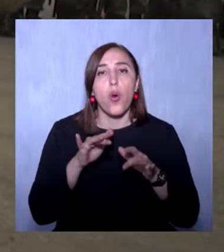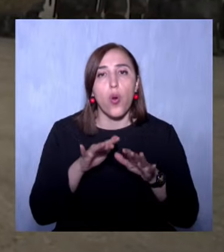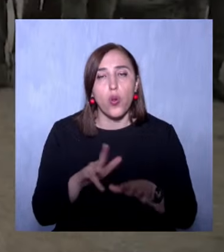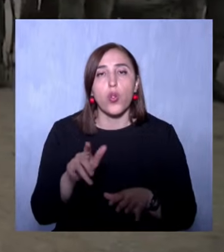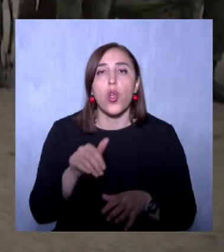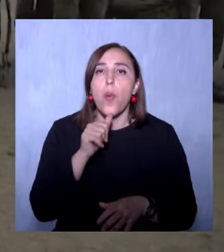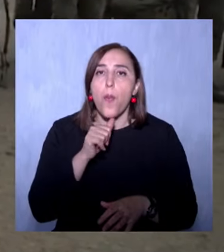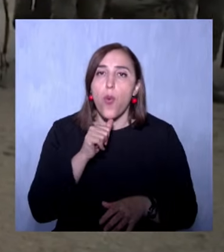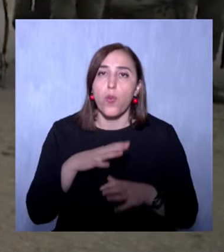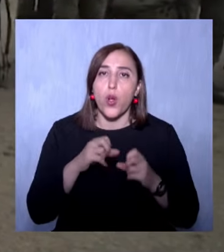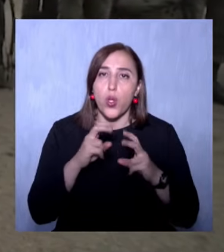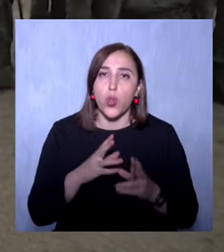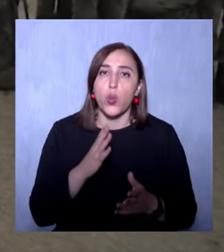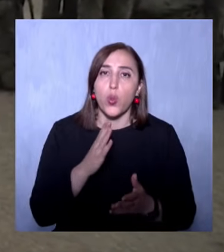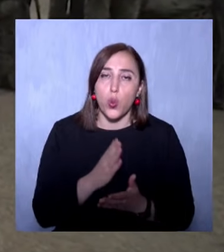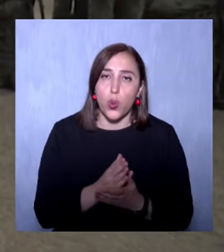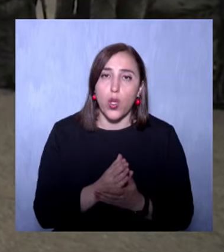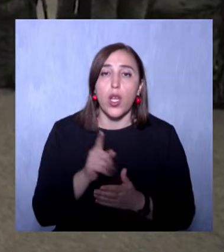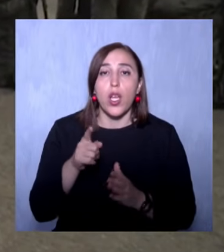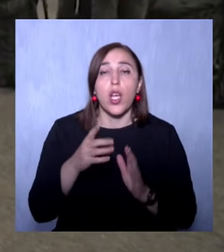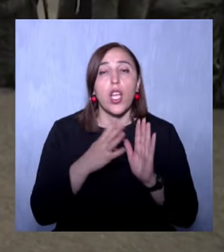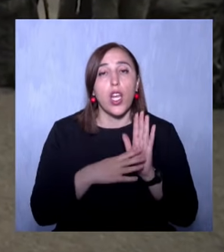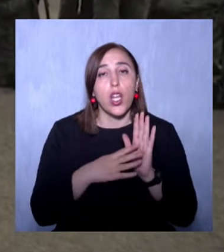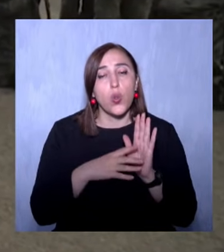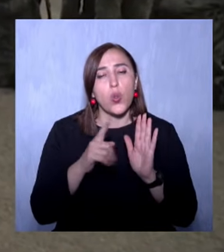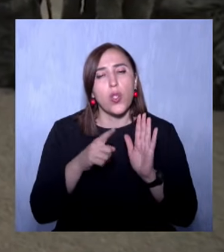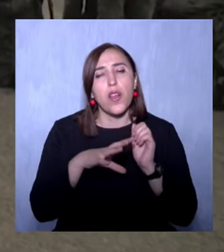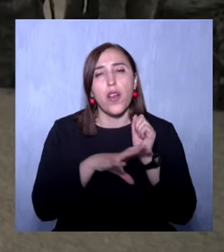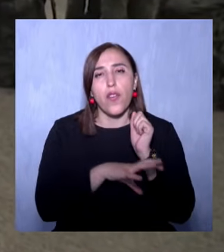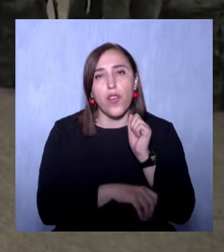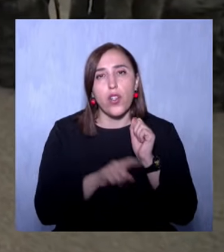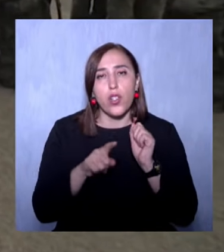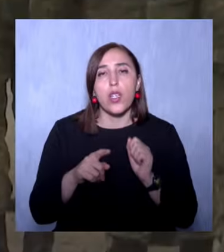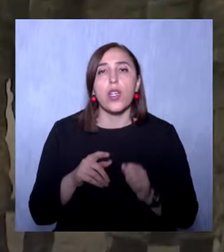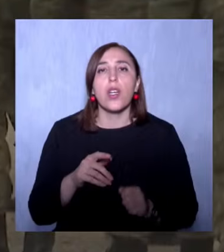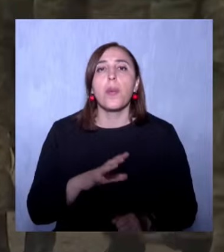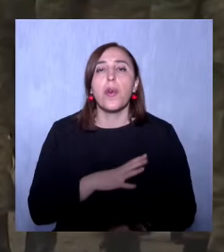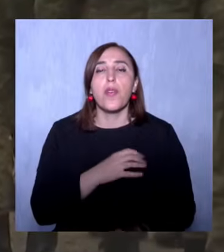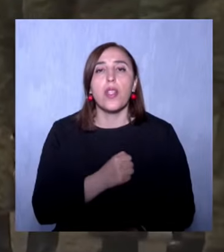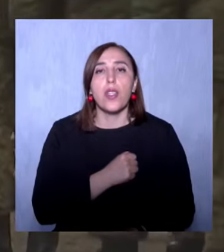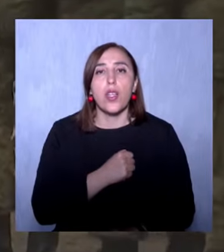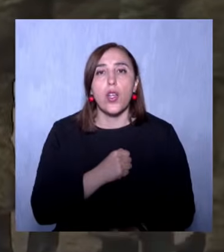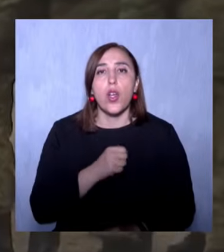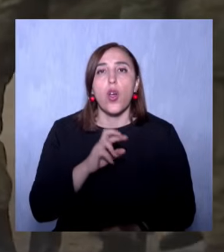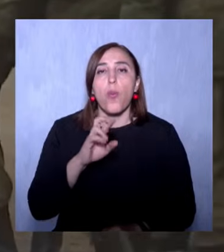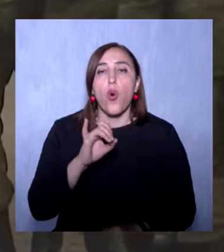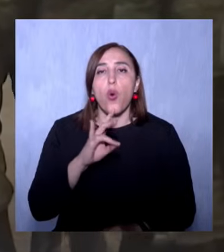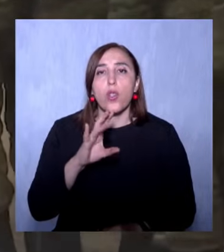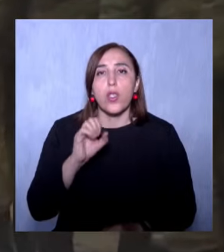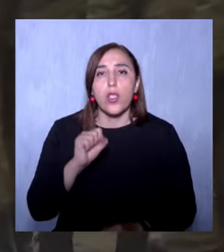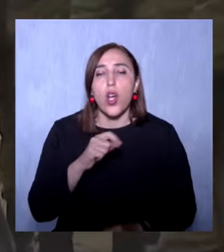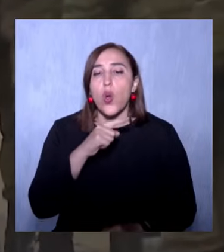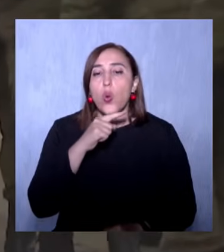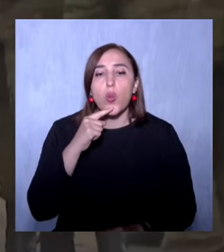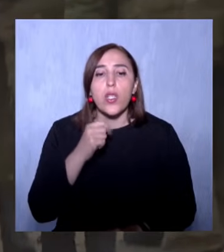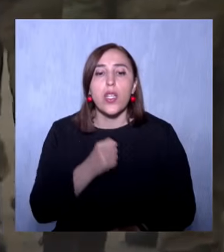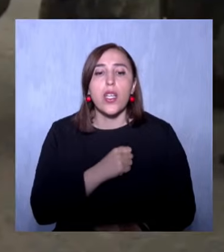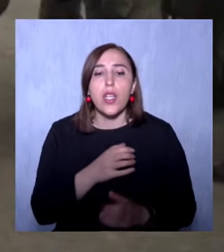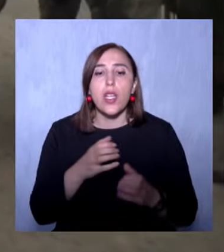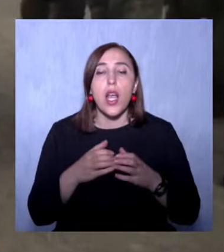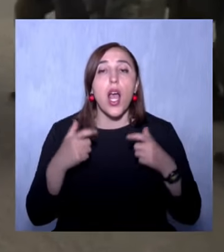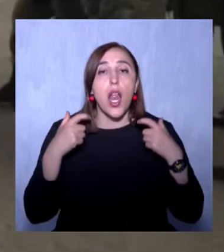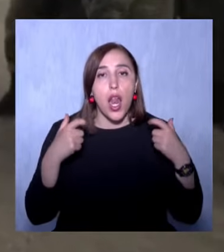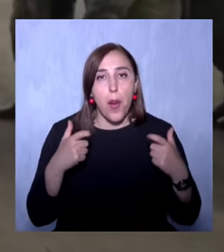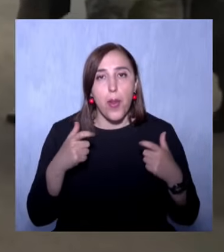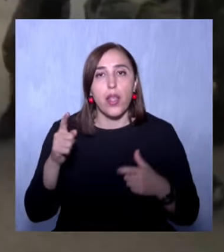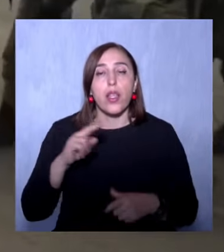որոշակի փորձունի ըստ մի շարք աղբյուրների նա 90-ականների վերջին ծառայել է Բոսնիայում տեղակայված ռուսաստանյան խաղապահ գումարտակի